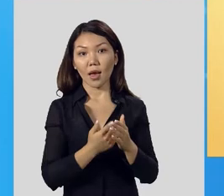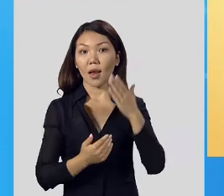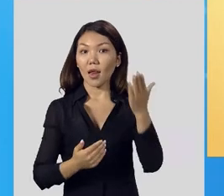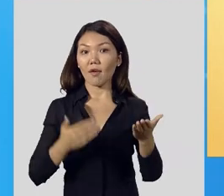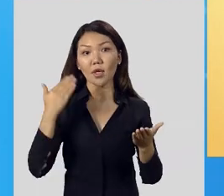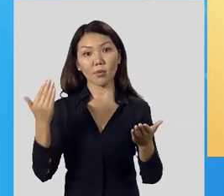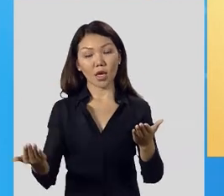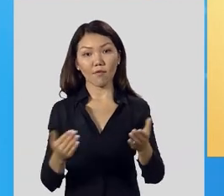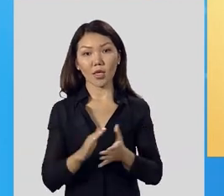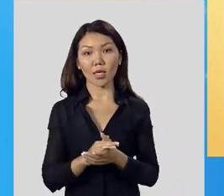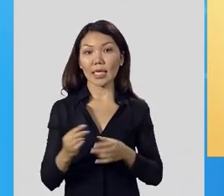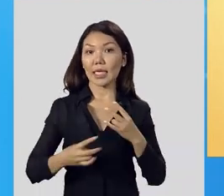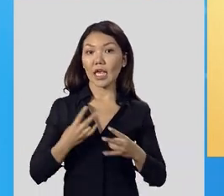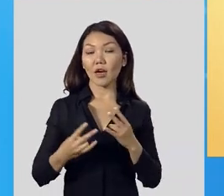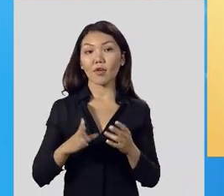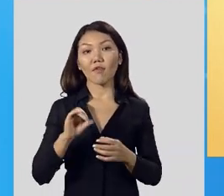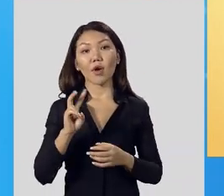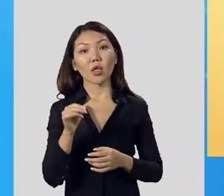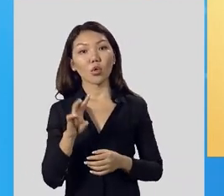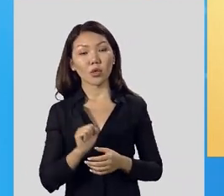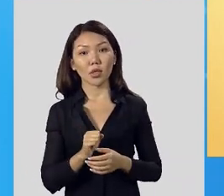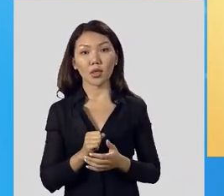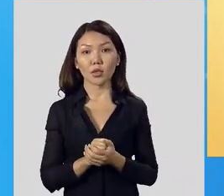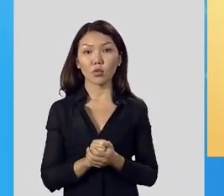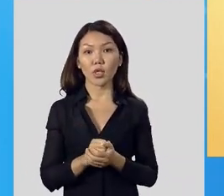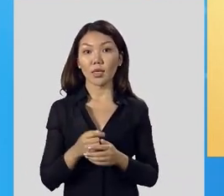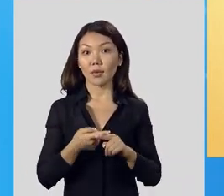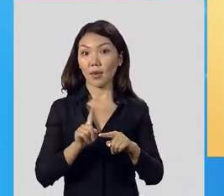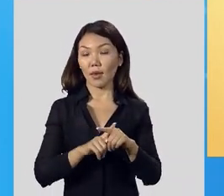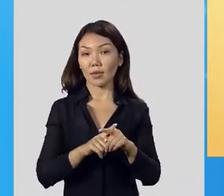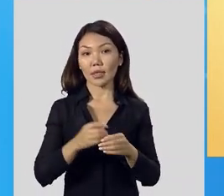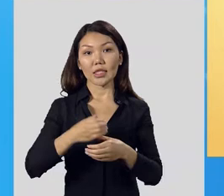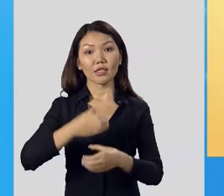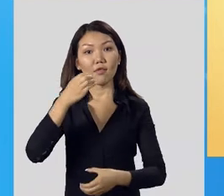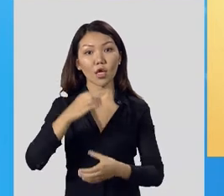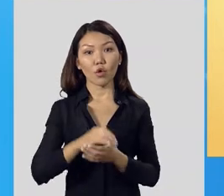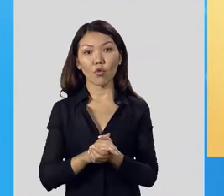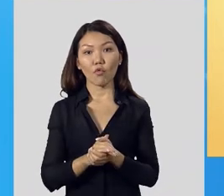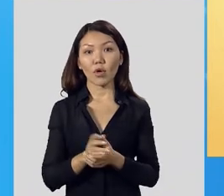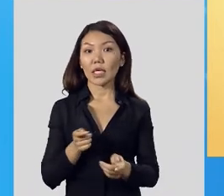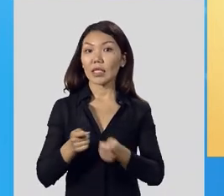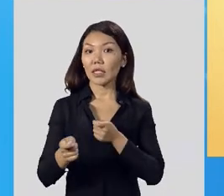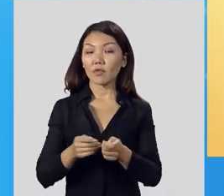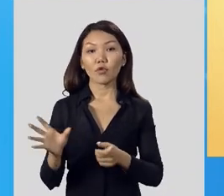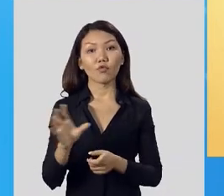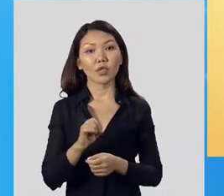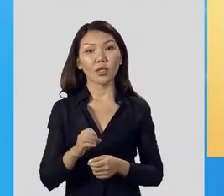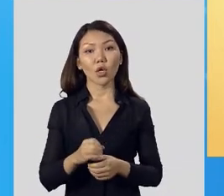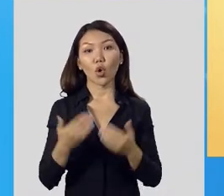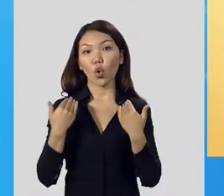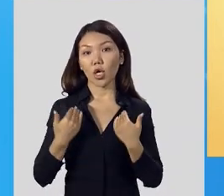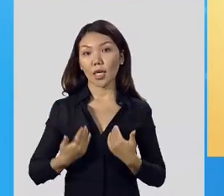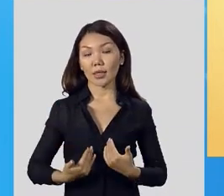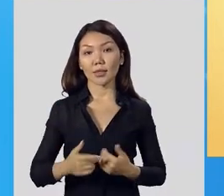правый. Нервные волокна, идущие от этих стволов, иннервируют все, без исключения, органы